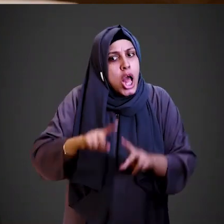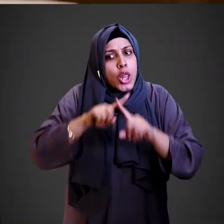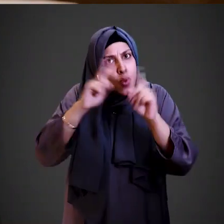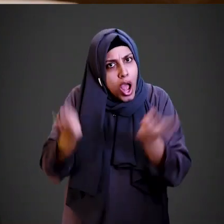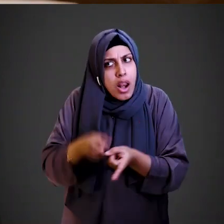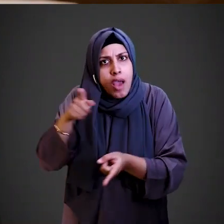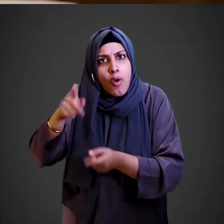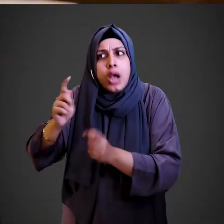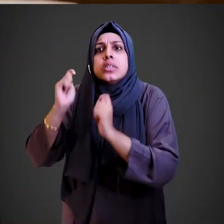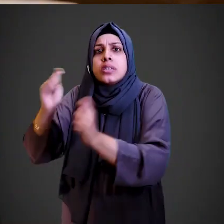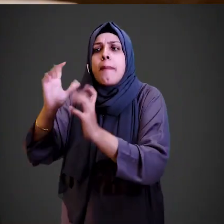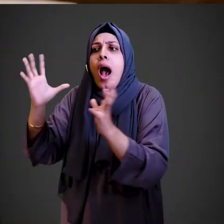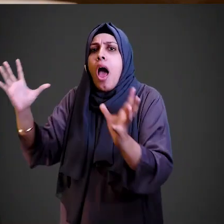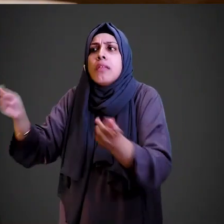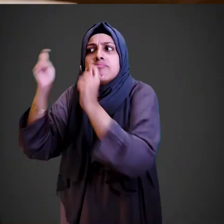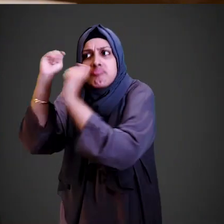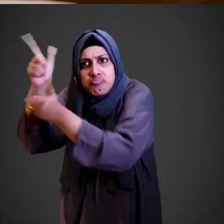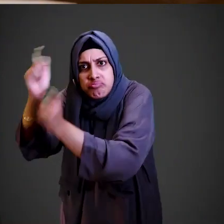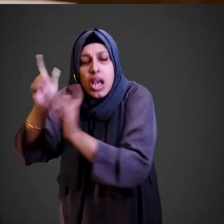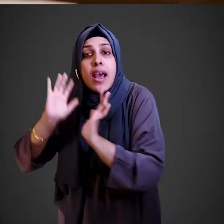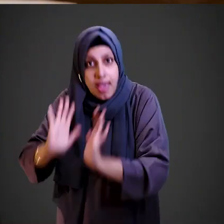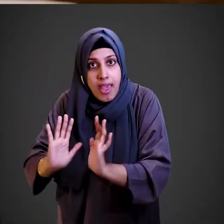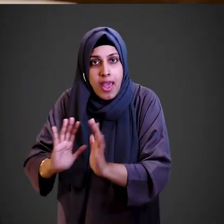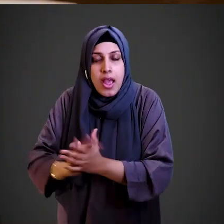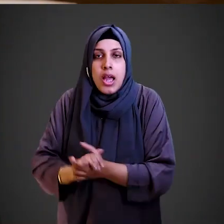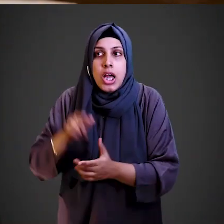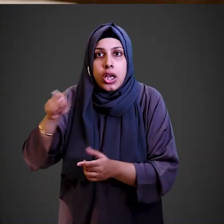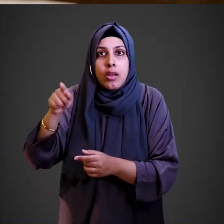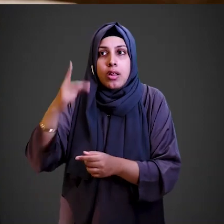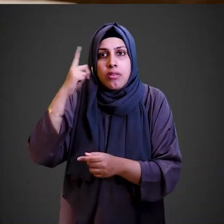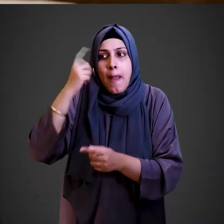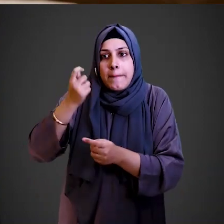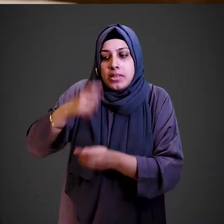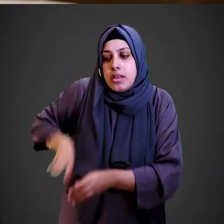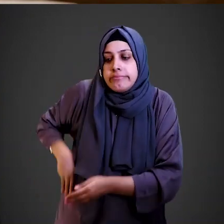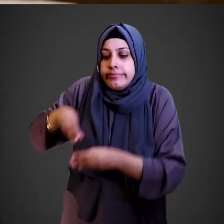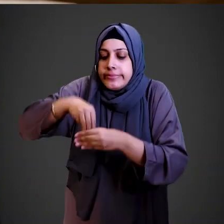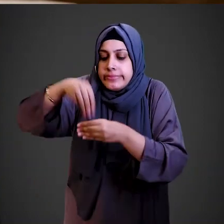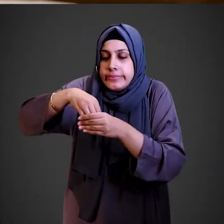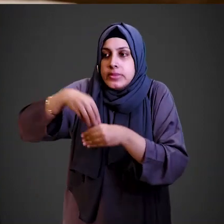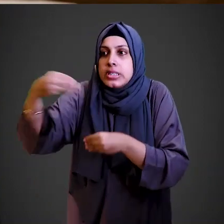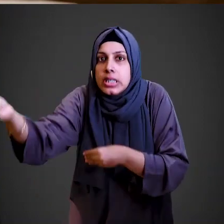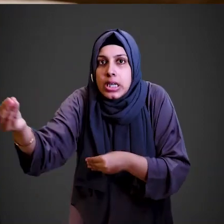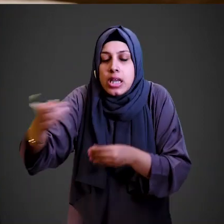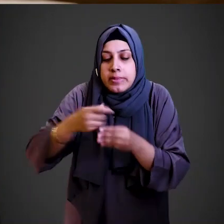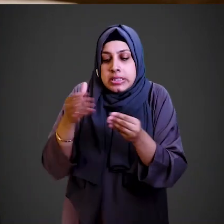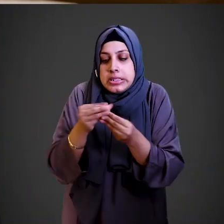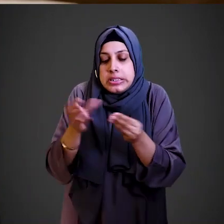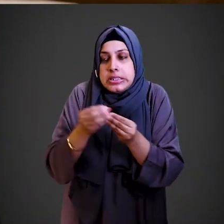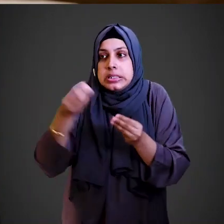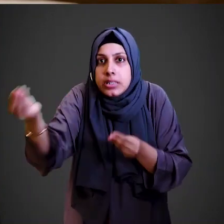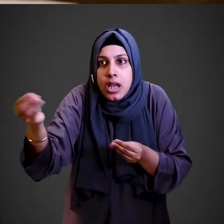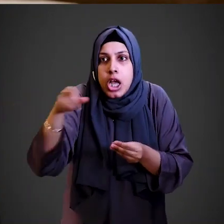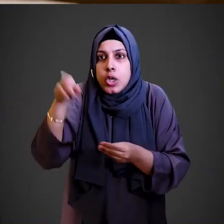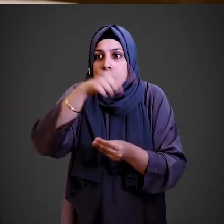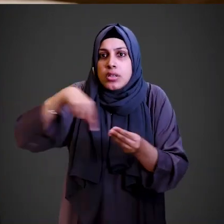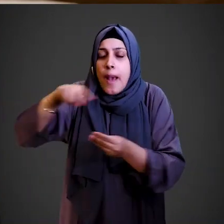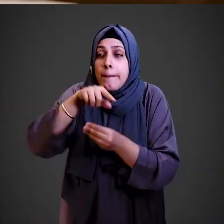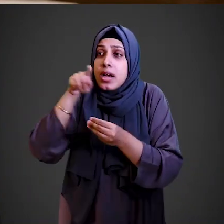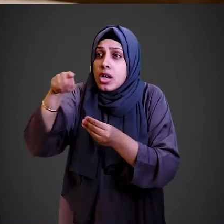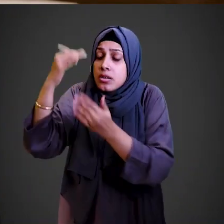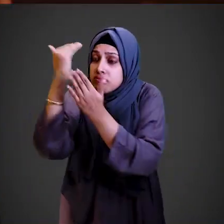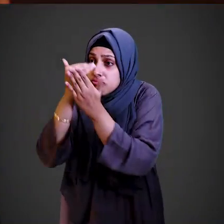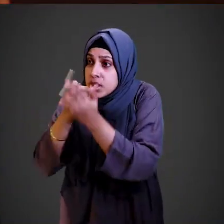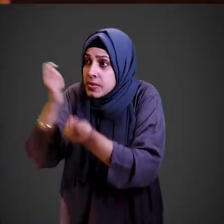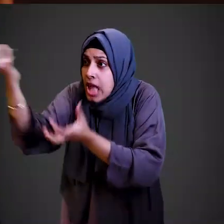जब आप अपनी कोई भी खरीदो फरोख्त का सिलसिला करते हैं तो आप कैश का इस्तेमाल करते हैं। आप अपने ज़्यादातर ट्रांजैक्शंस का